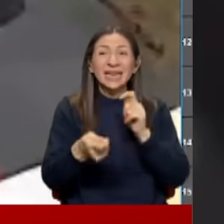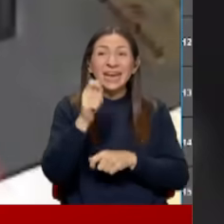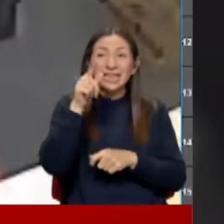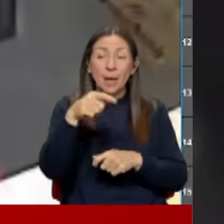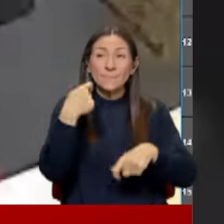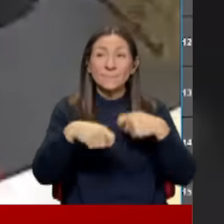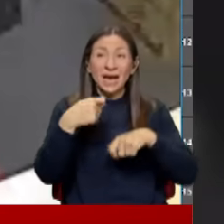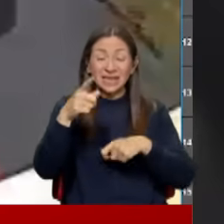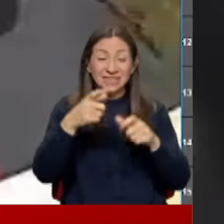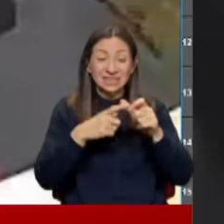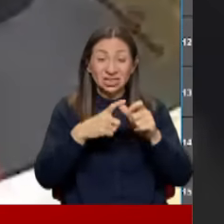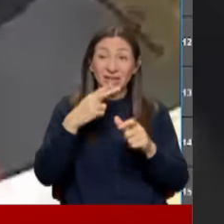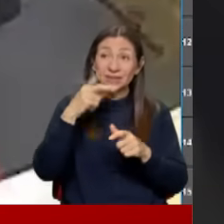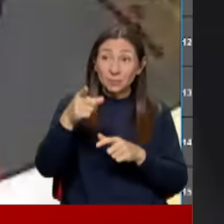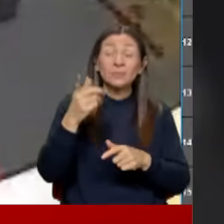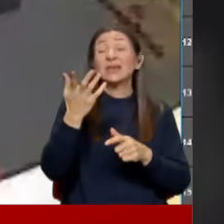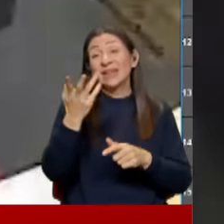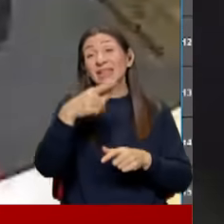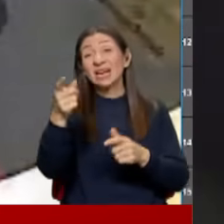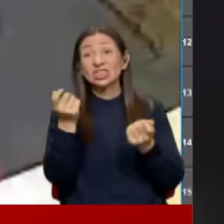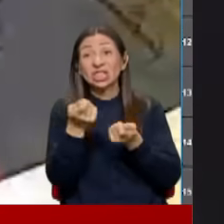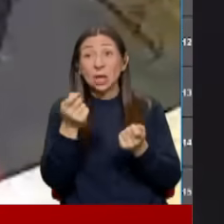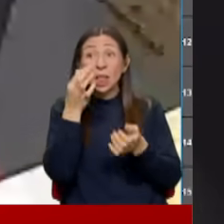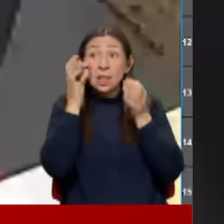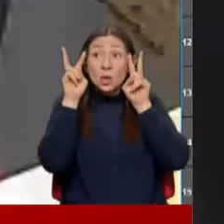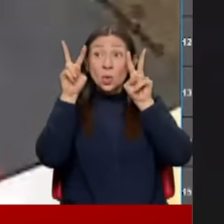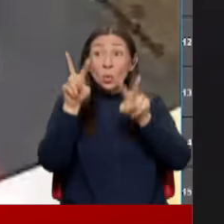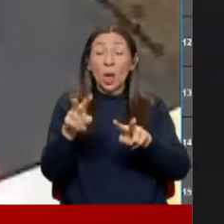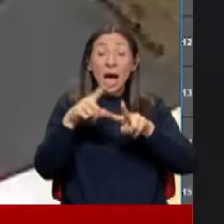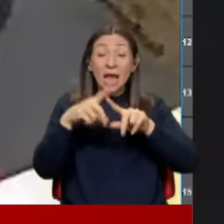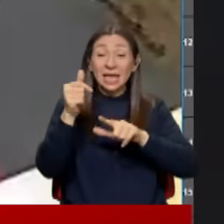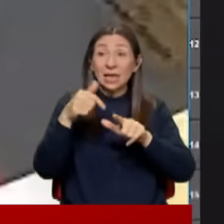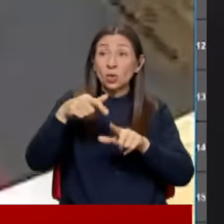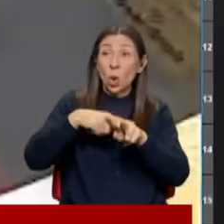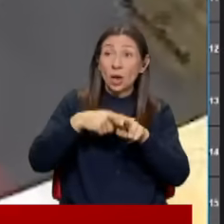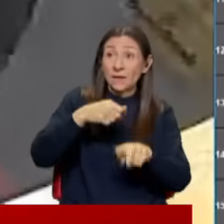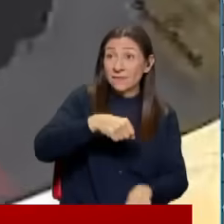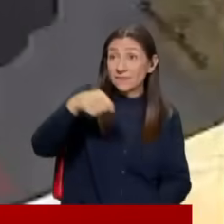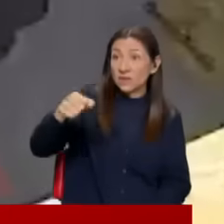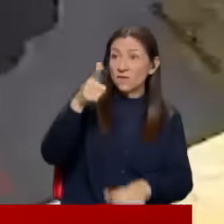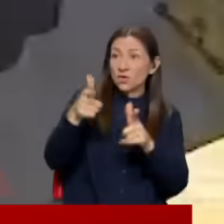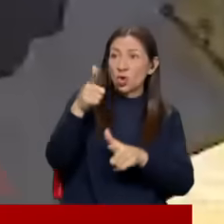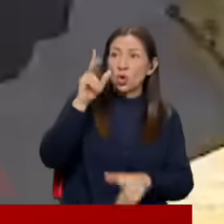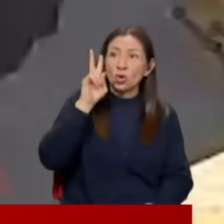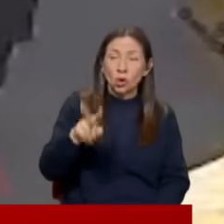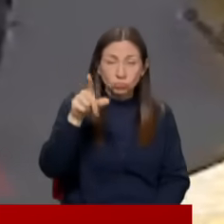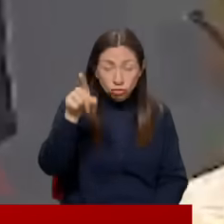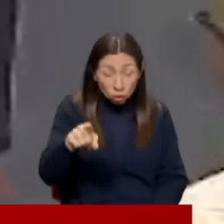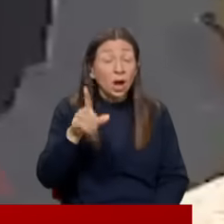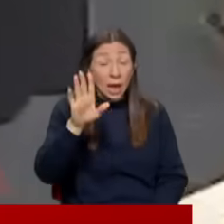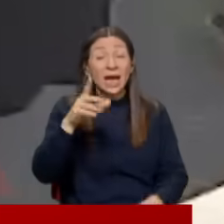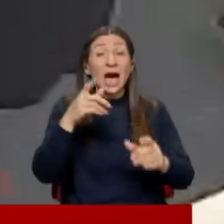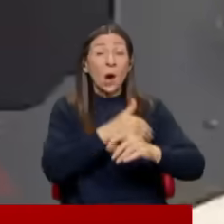kredinin bankada Seçil Erzan ve diğer çalışanların gözü önünde Ali Yörük'e verildiği anların görüntüsüne ulaşmıştı. Seçil